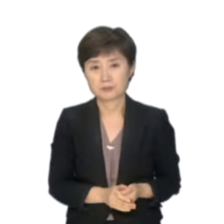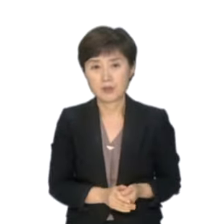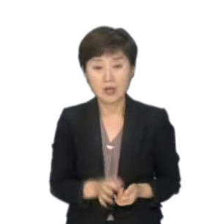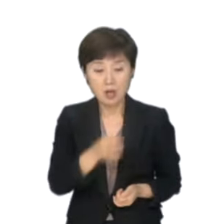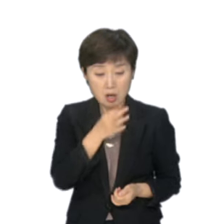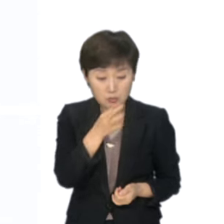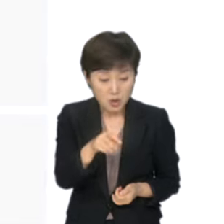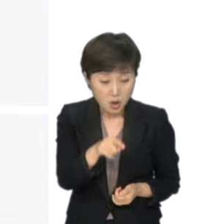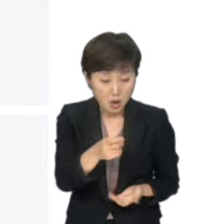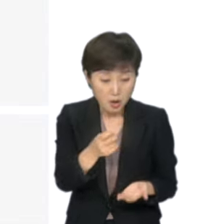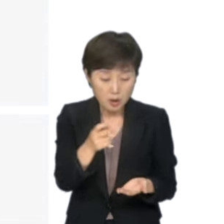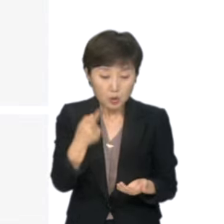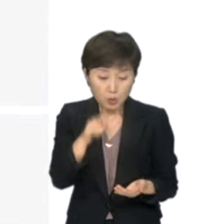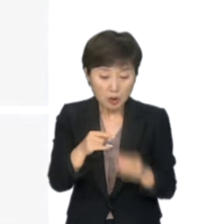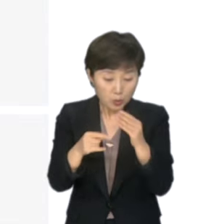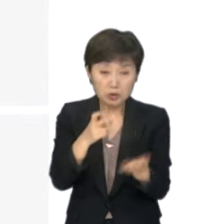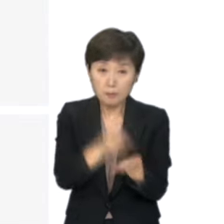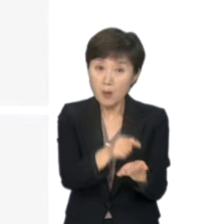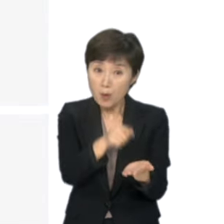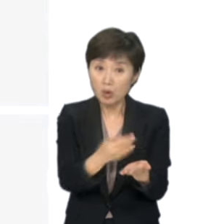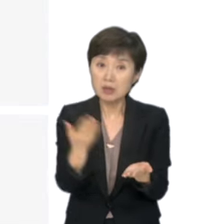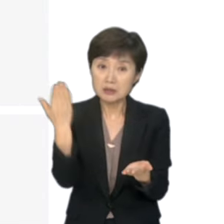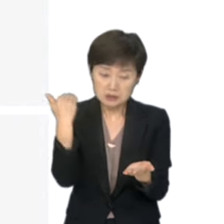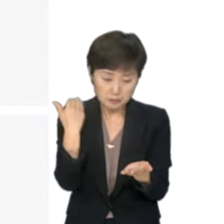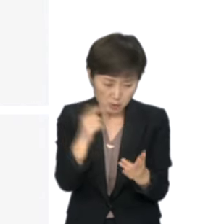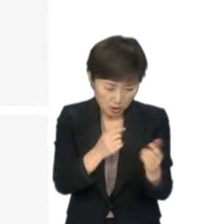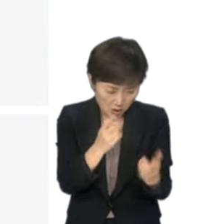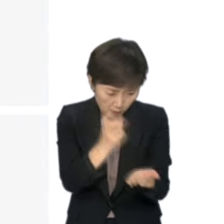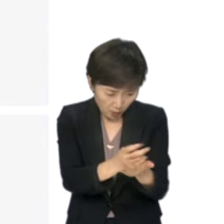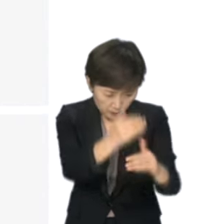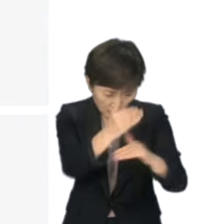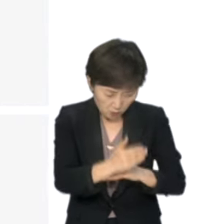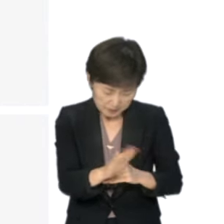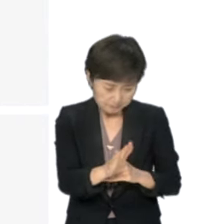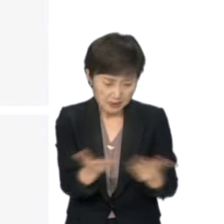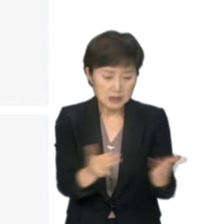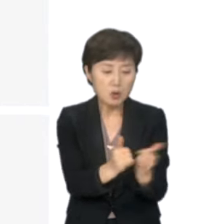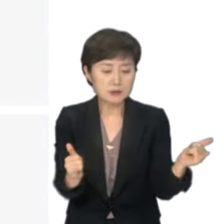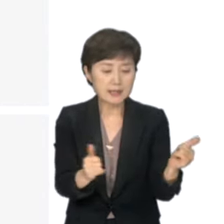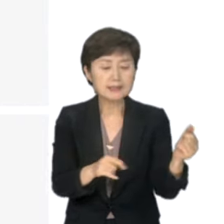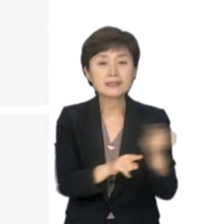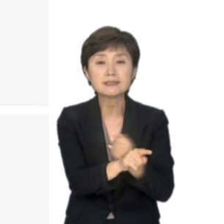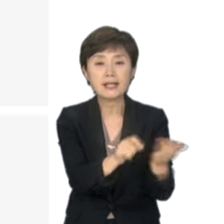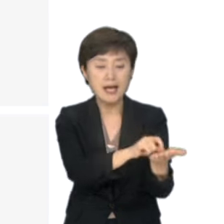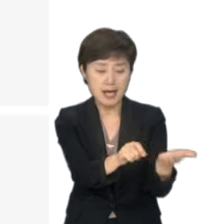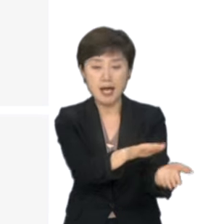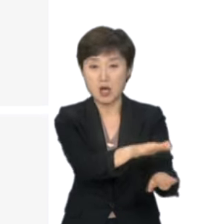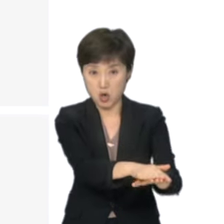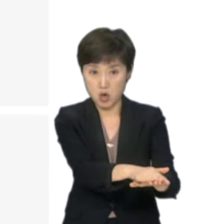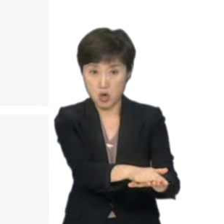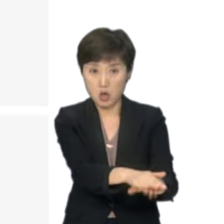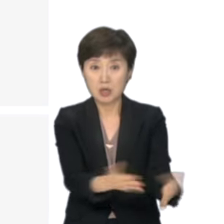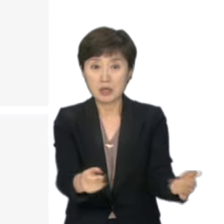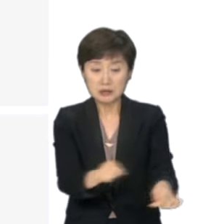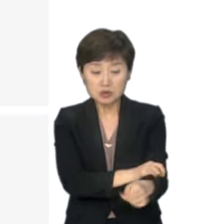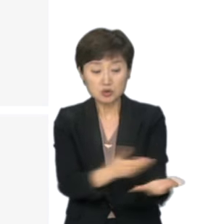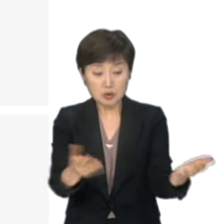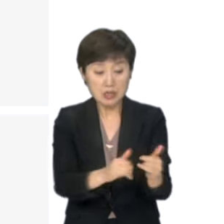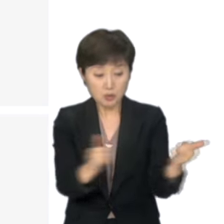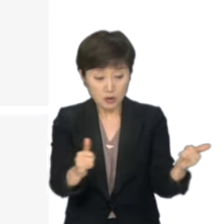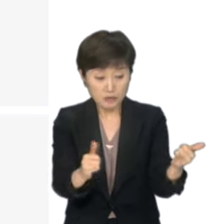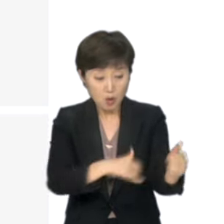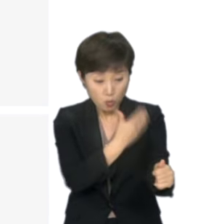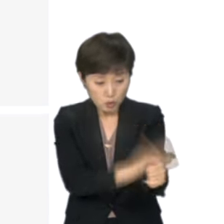노란봉투법이라 불리는 개정안은 지난 21대 국회 때보다 나아가 근로자 정의를 넓히고 특수고용 노동자 등의 노동권을 보장하는